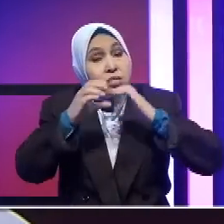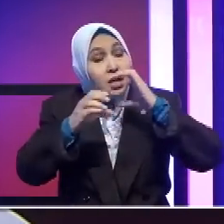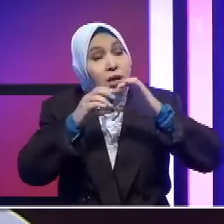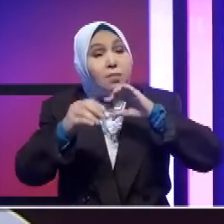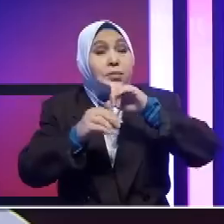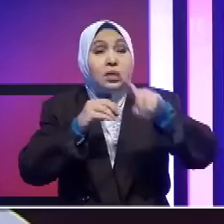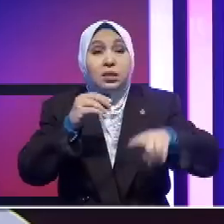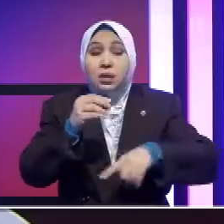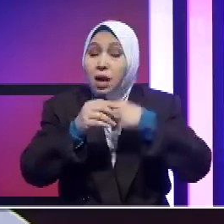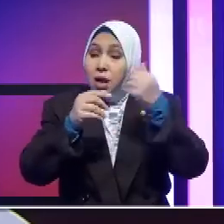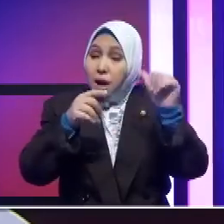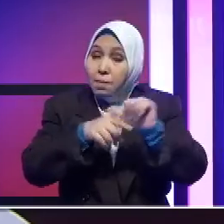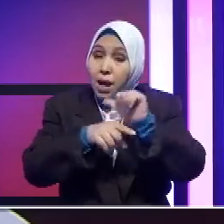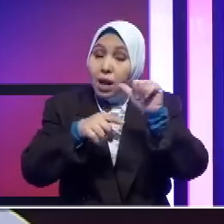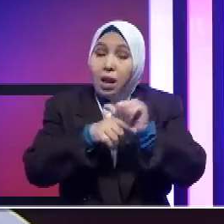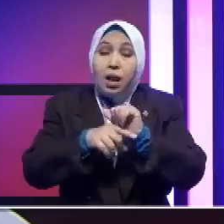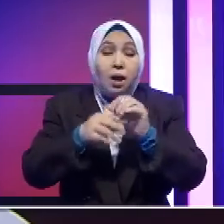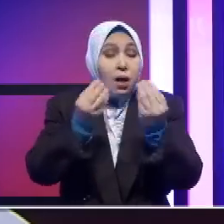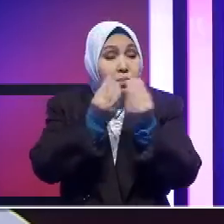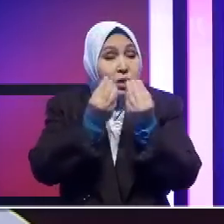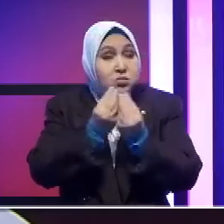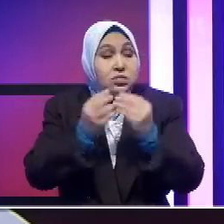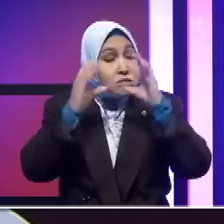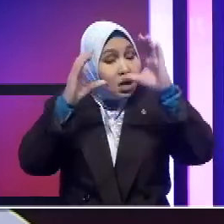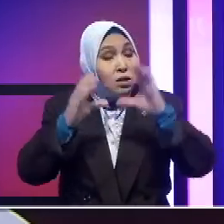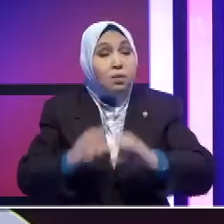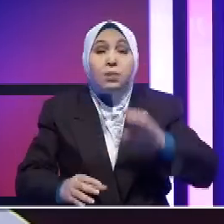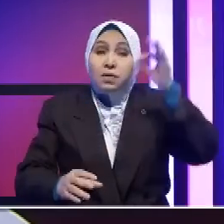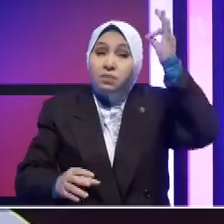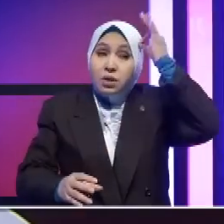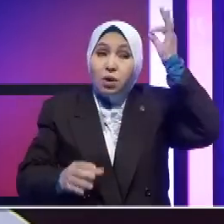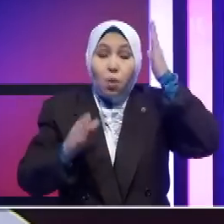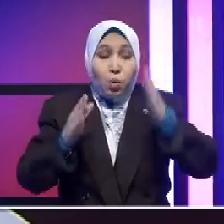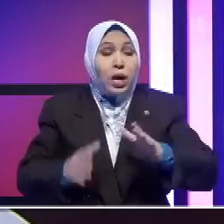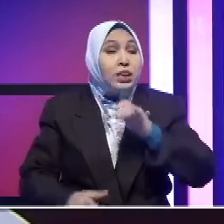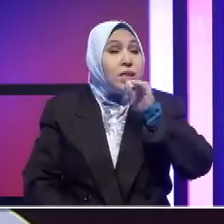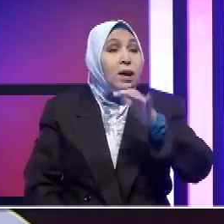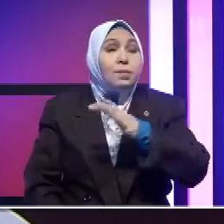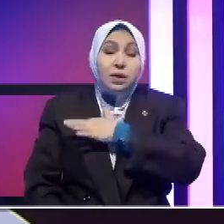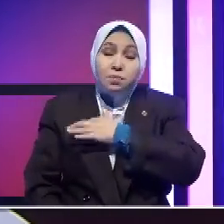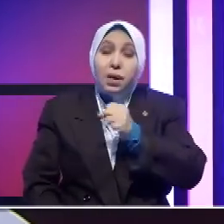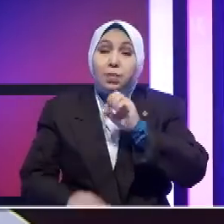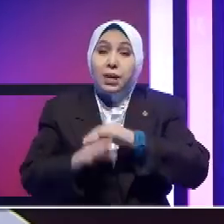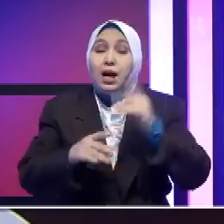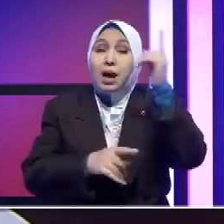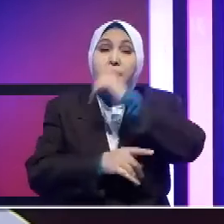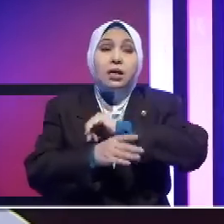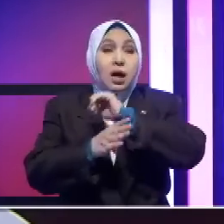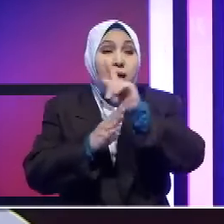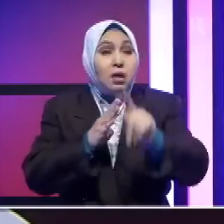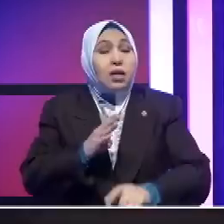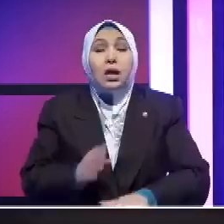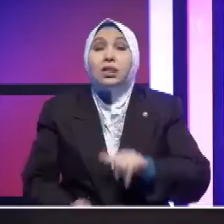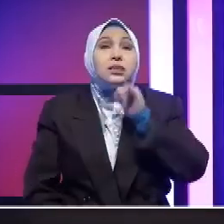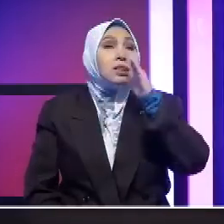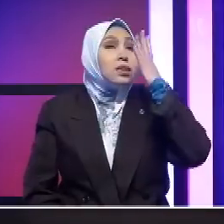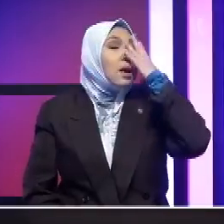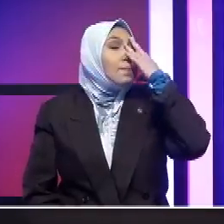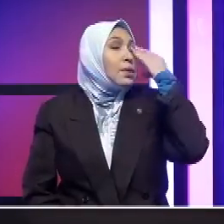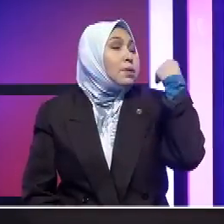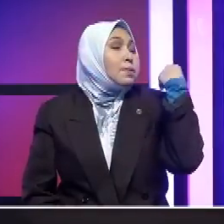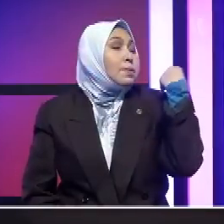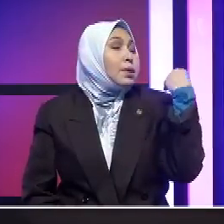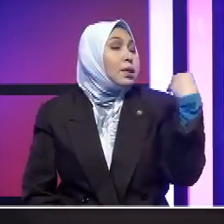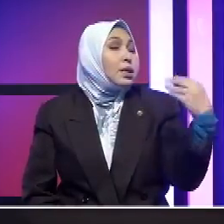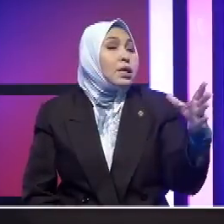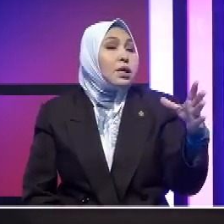biyaumil hisab, kita tahu bahawa sebenarnya cara berfikir orang yang tak beriman pada hari akhirat, ustaz, ya. Dia tak kisah apa yang dia buat. Dia